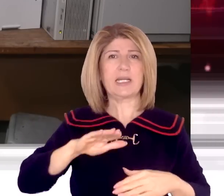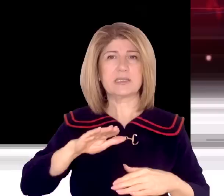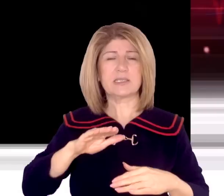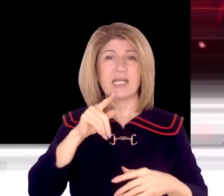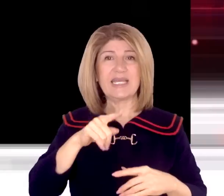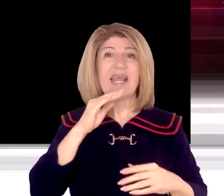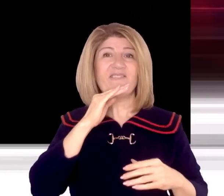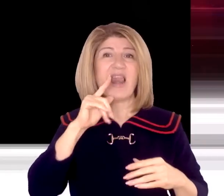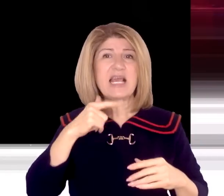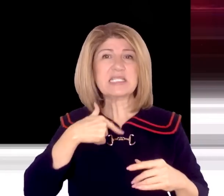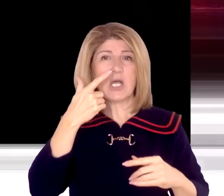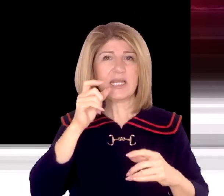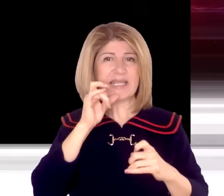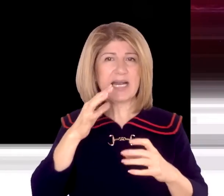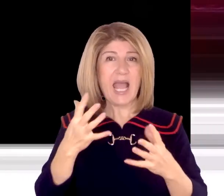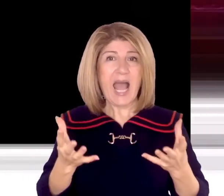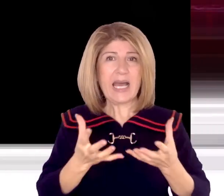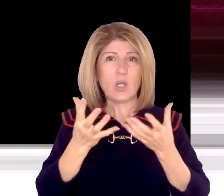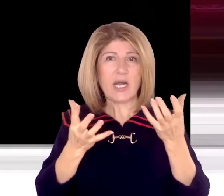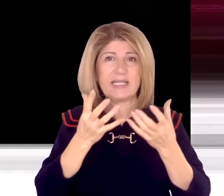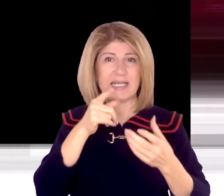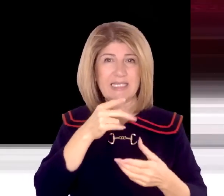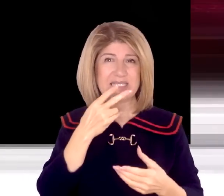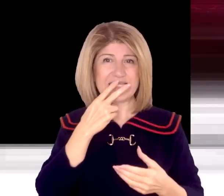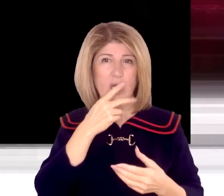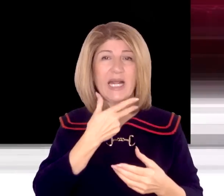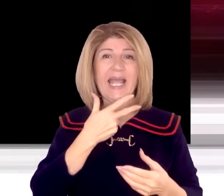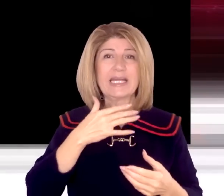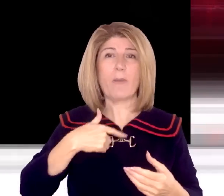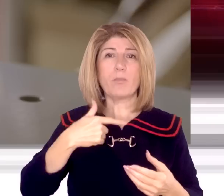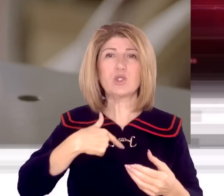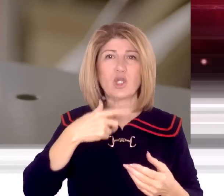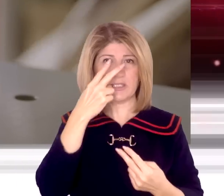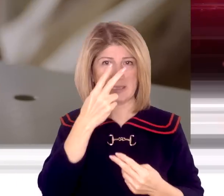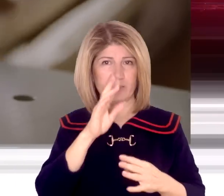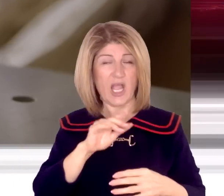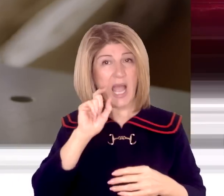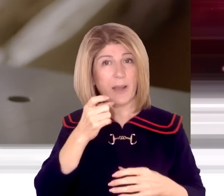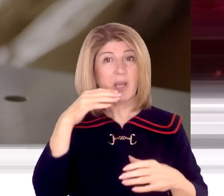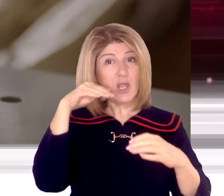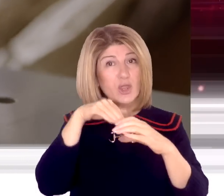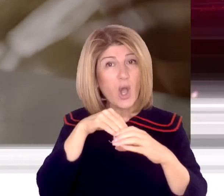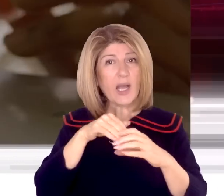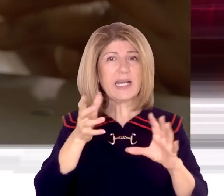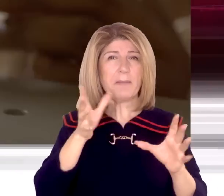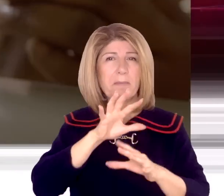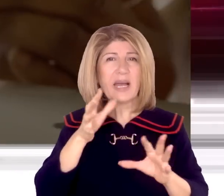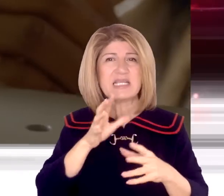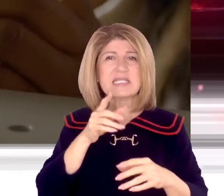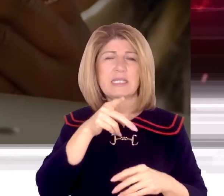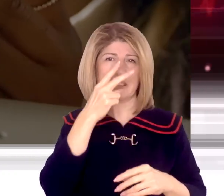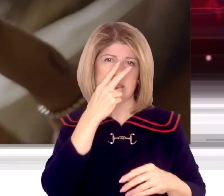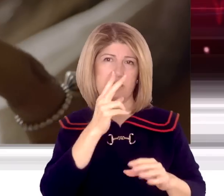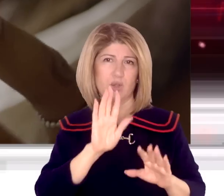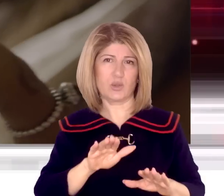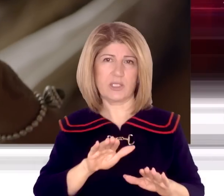مجازه. این فلزات هم تو المان حرارتی سیگارهای الکترونیکی غیر مجاز دیده شده، هم داخل بعضی از